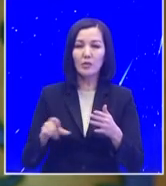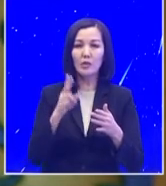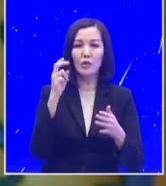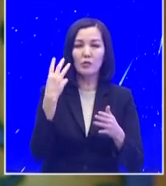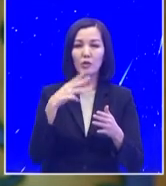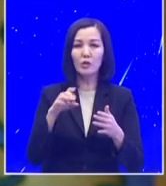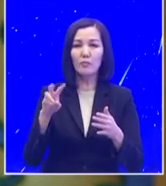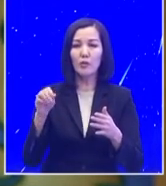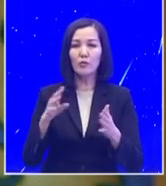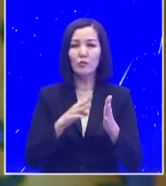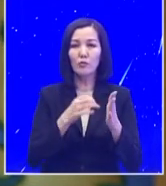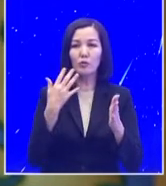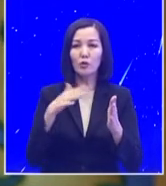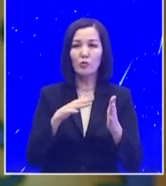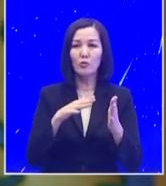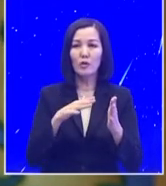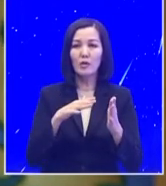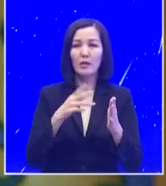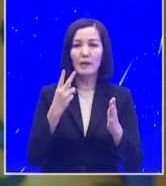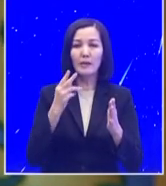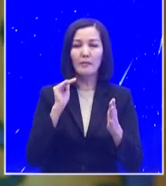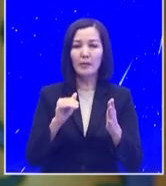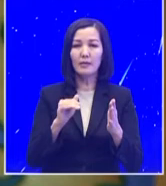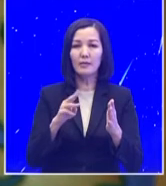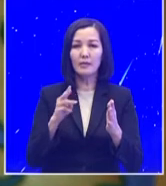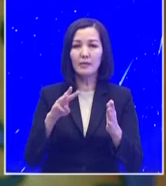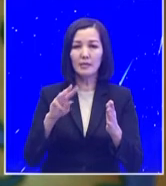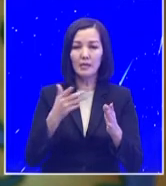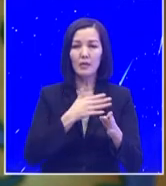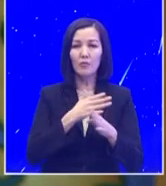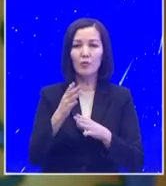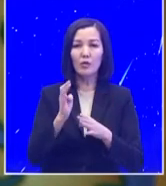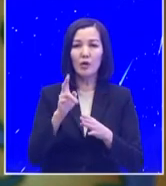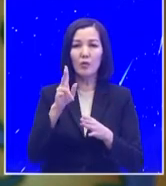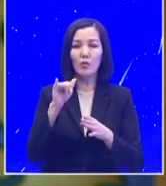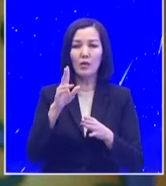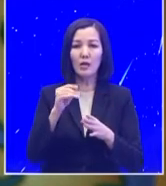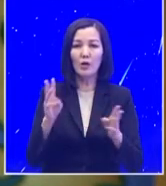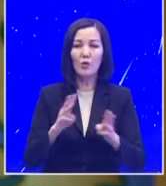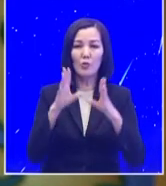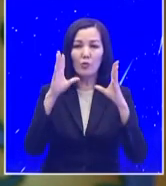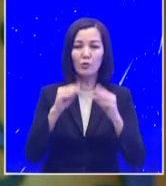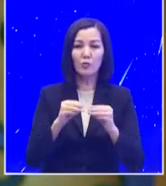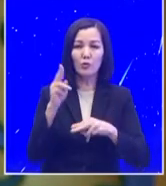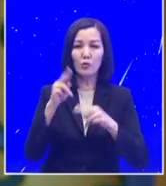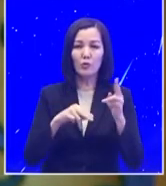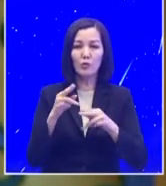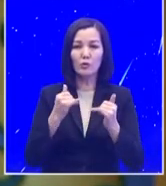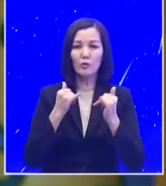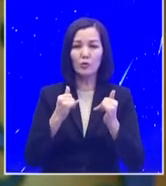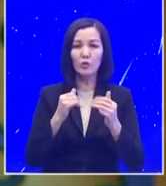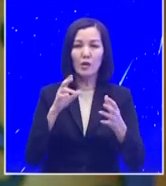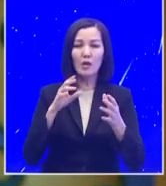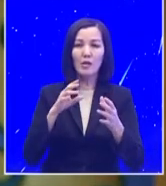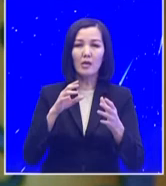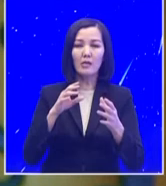240 миллион 952 мың теңге бөлінді. Әулиеғаш ауылында өрт сөндіру кентінің құру үшін арнайы автокөлік